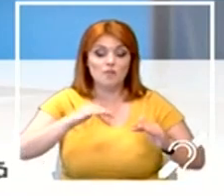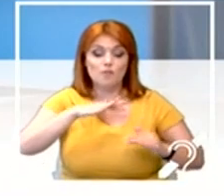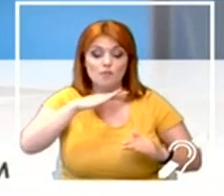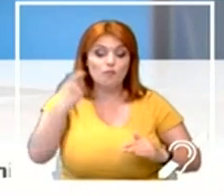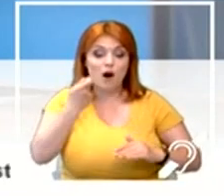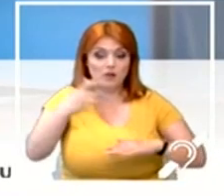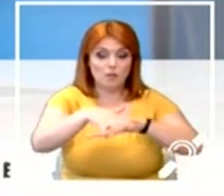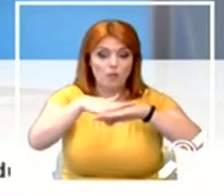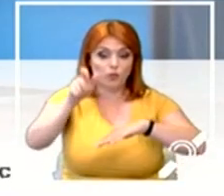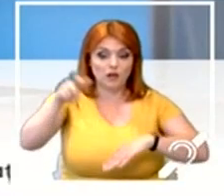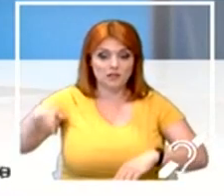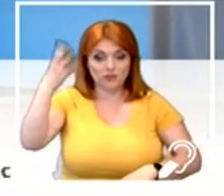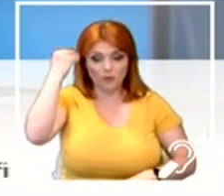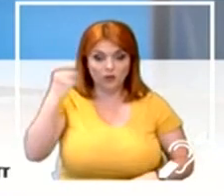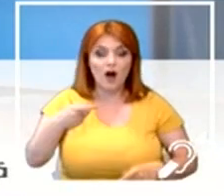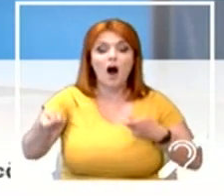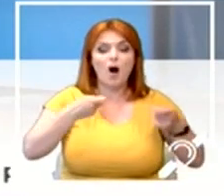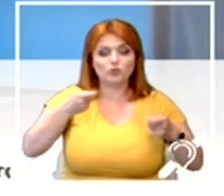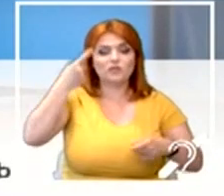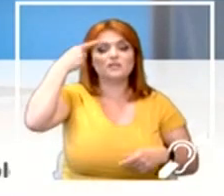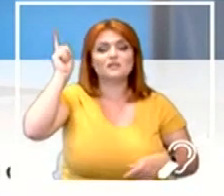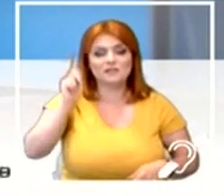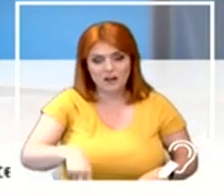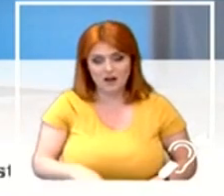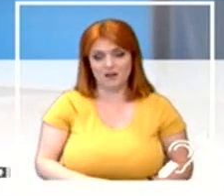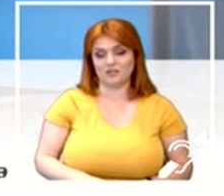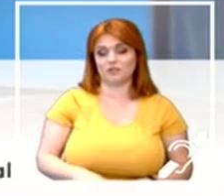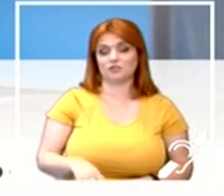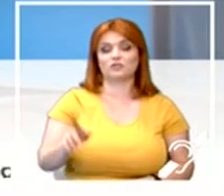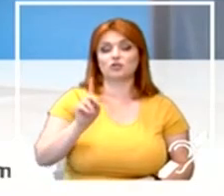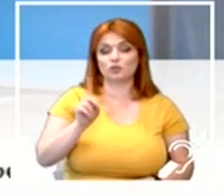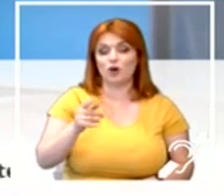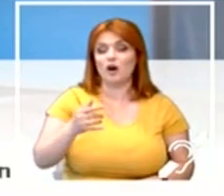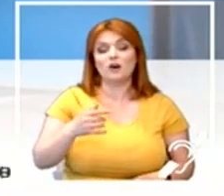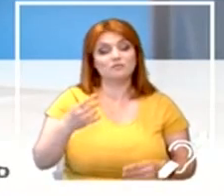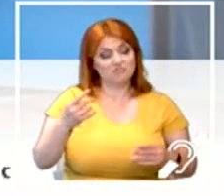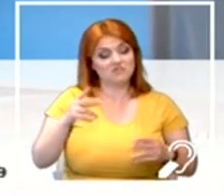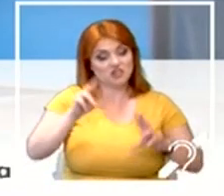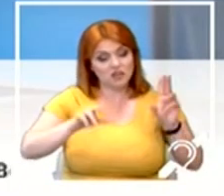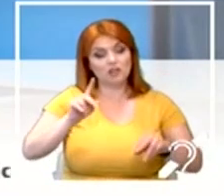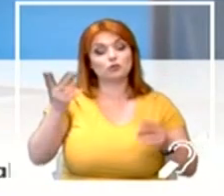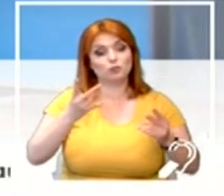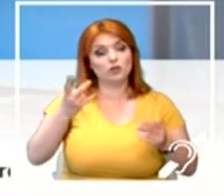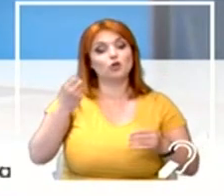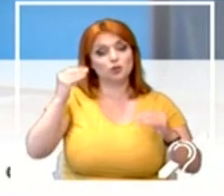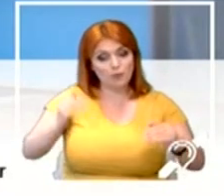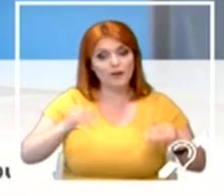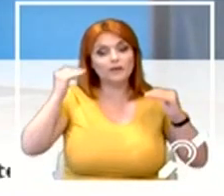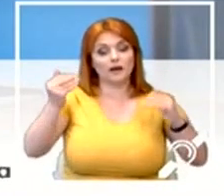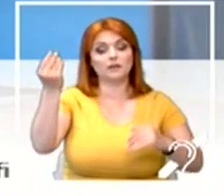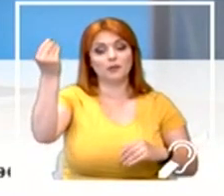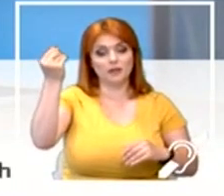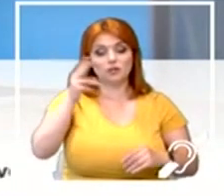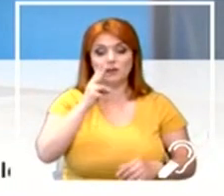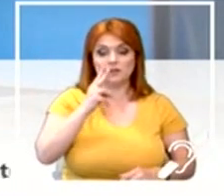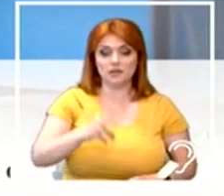premature. Autoritățile recunosc că țigările au prețuri accesibile, taxe mici la accize, iar reglementările